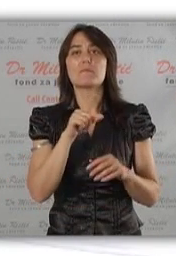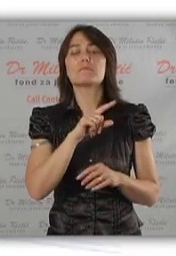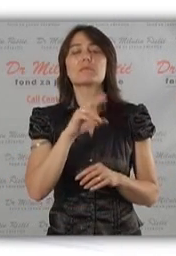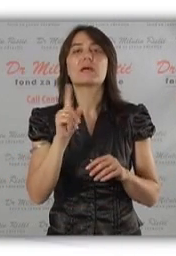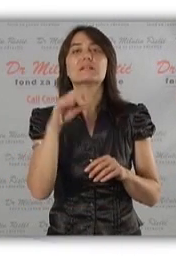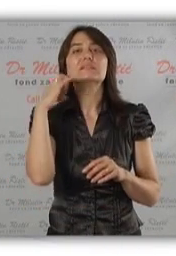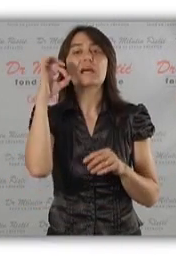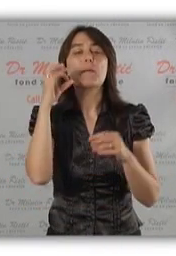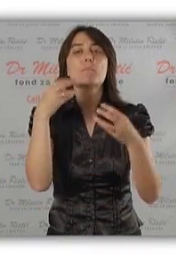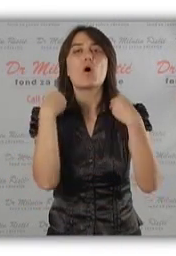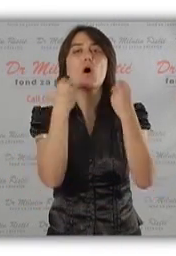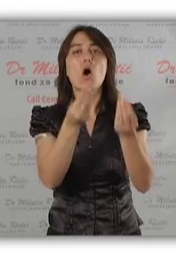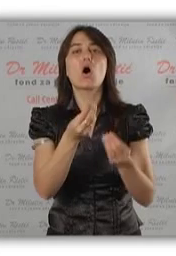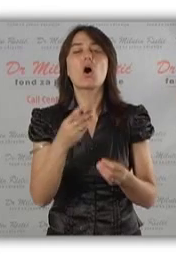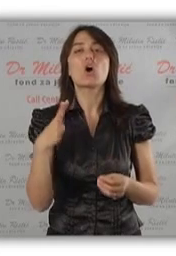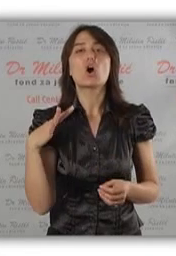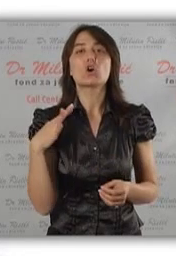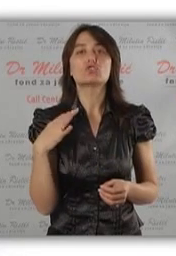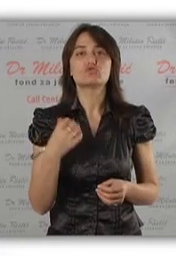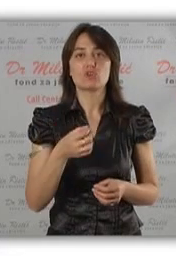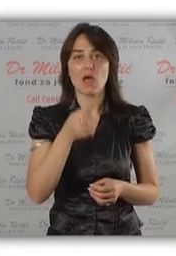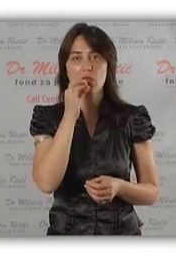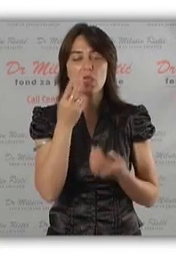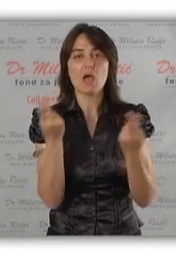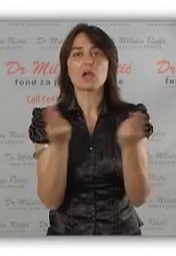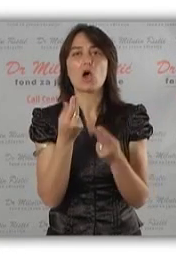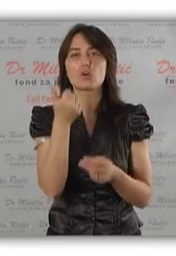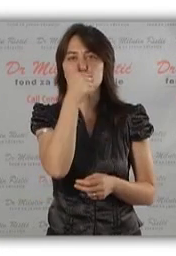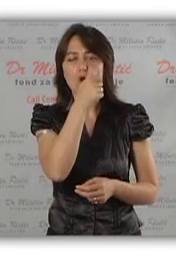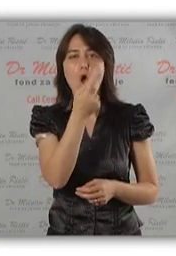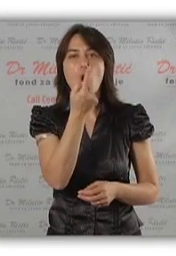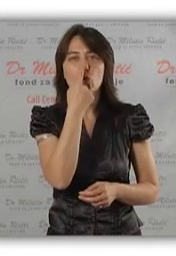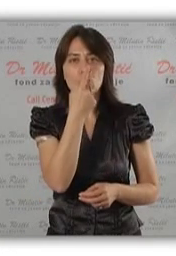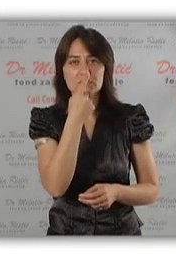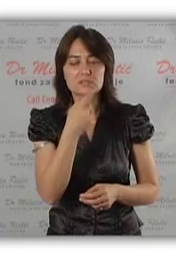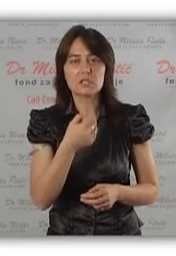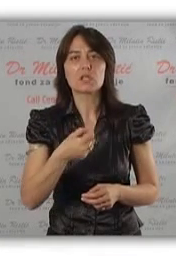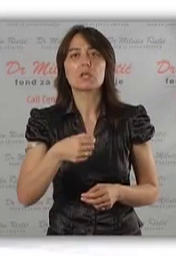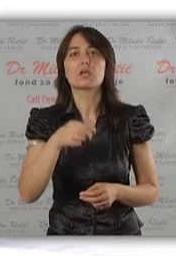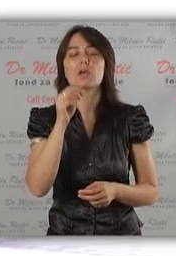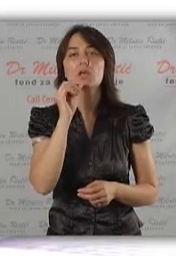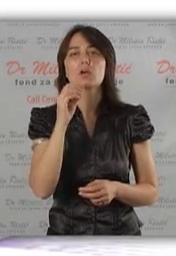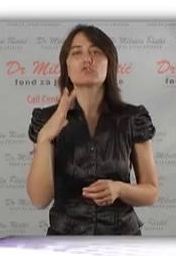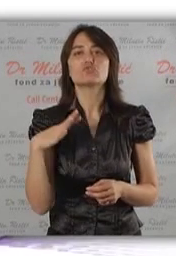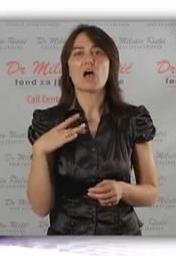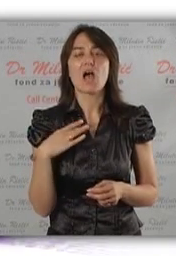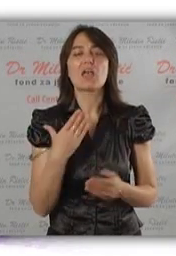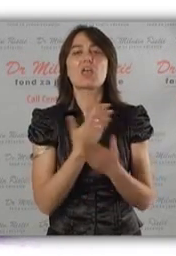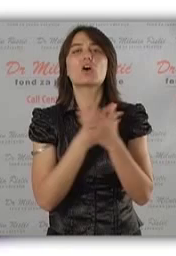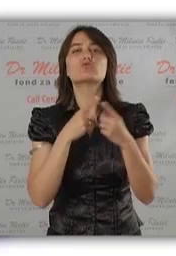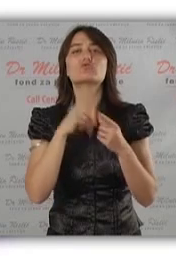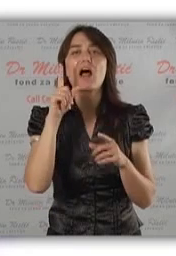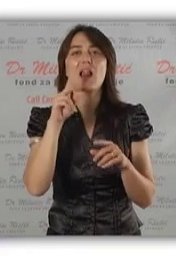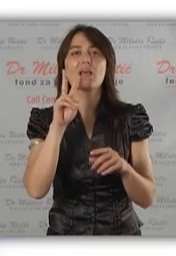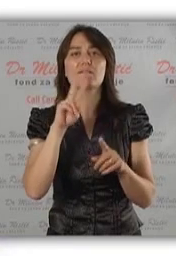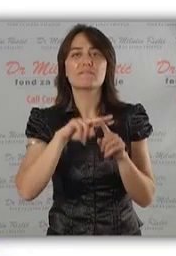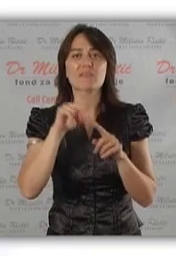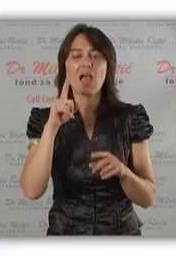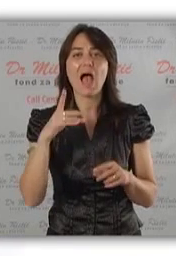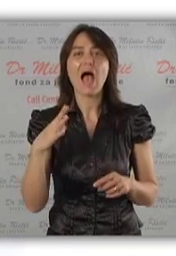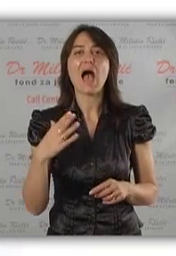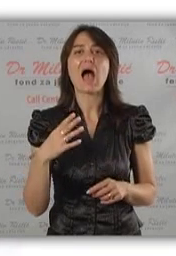ili takozvano gladovanje, gde se daju samo čajevi, neutralni čajevi, kao što je ruski čaj, zatim čaj